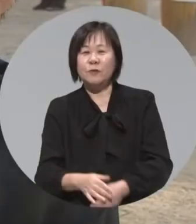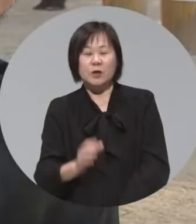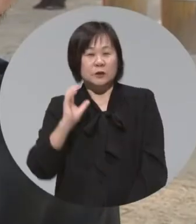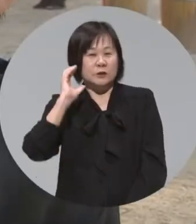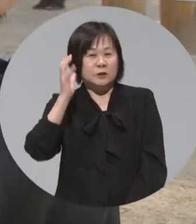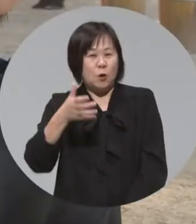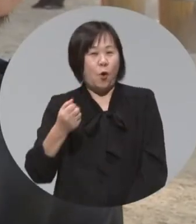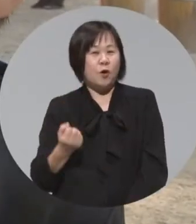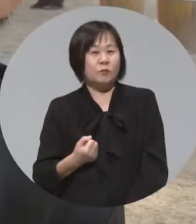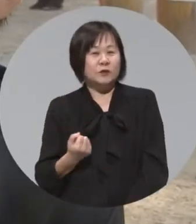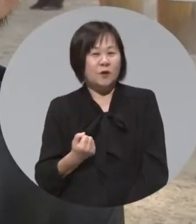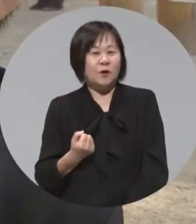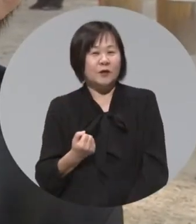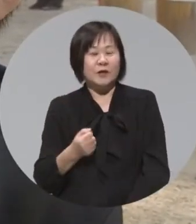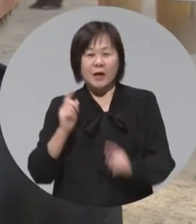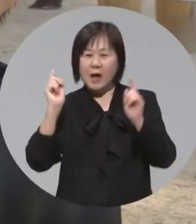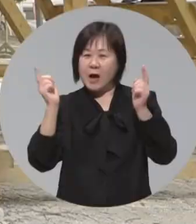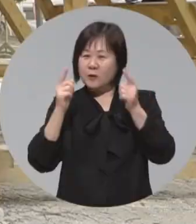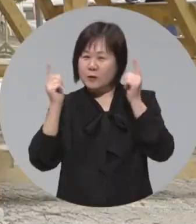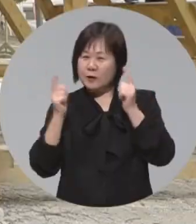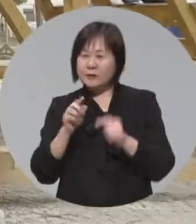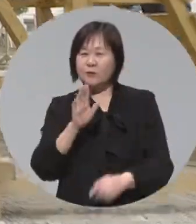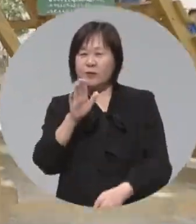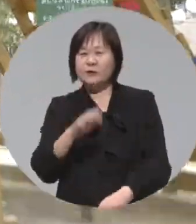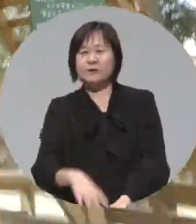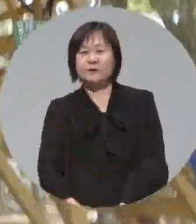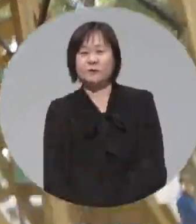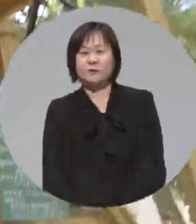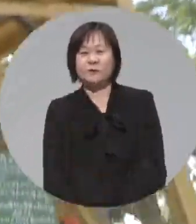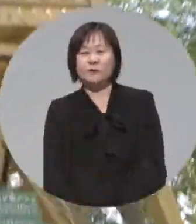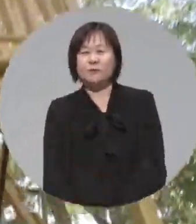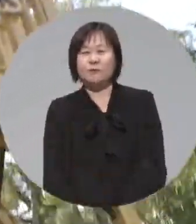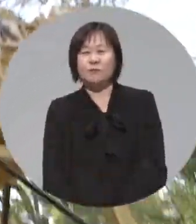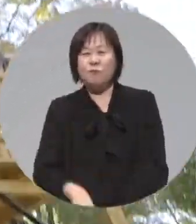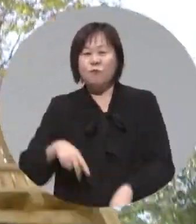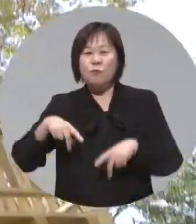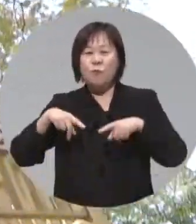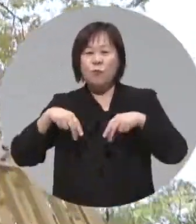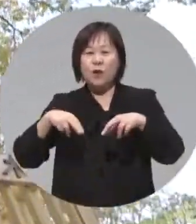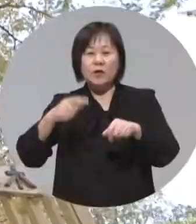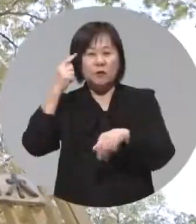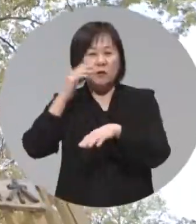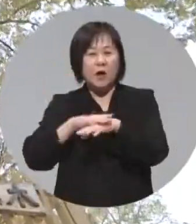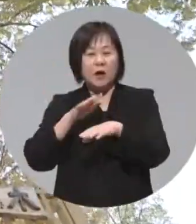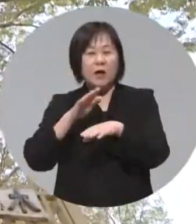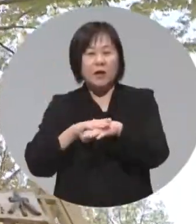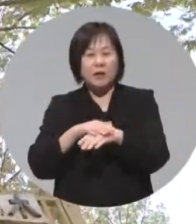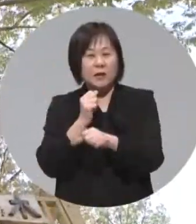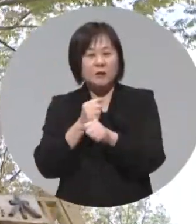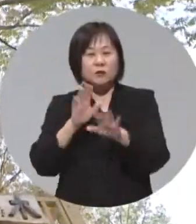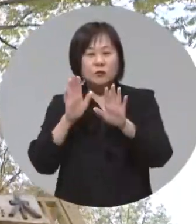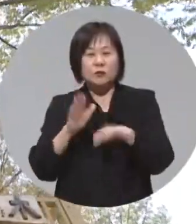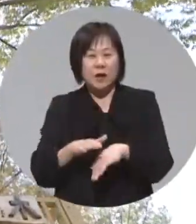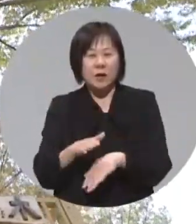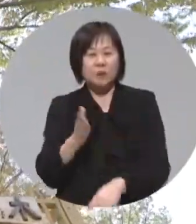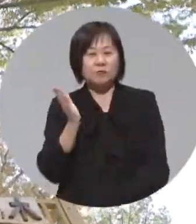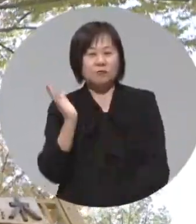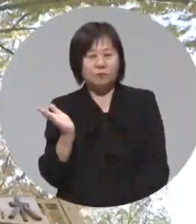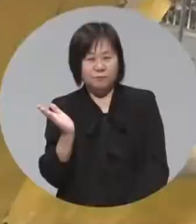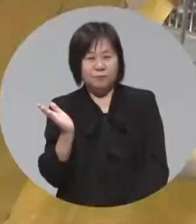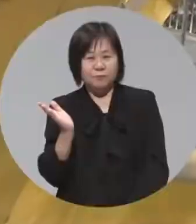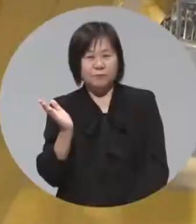面白いアトラクション。 ボランティアの考案で実現したアトラクション冒険の